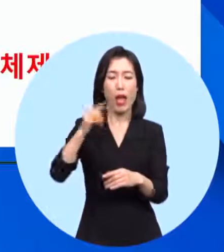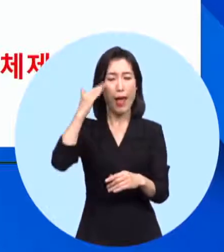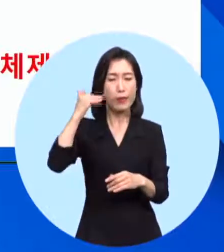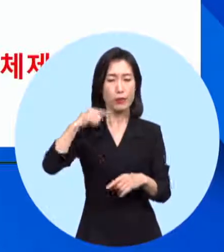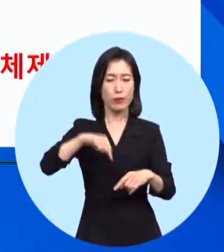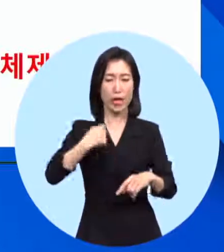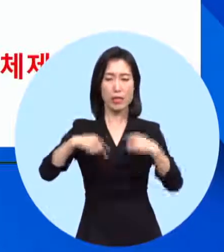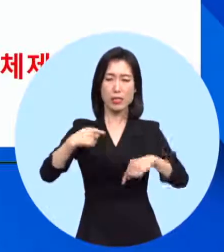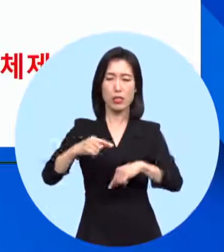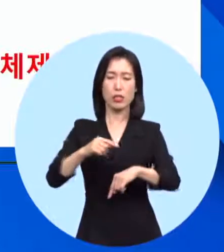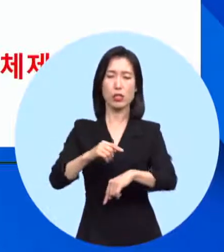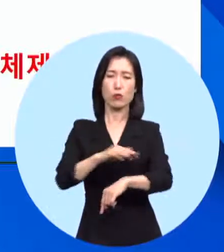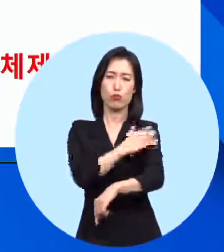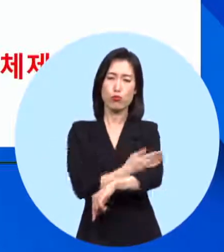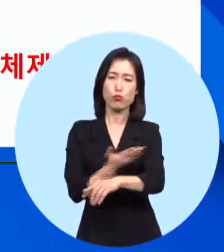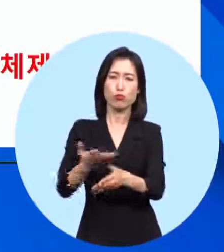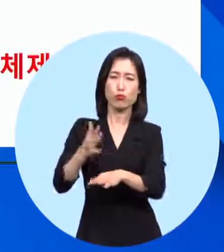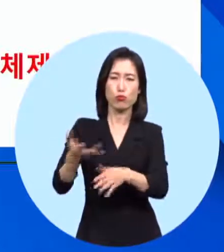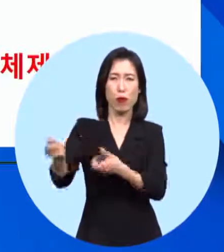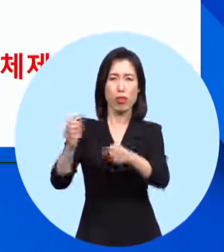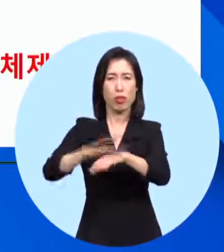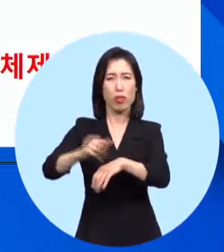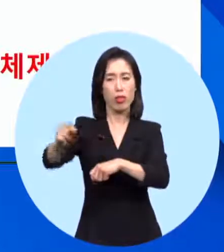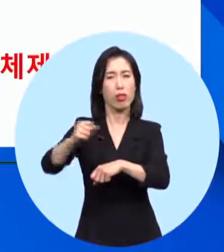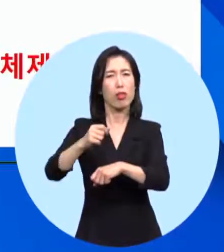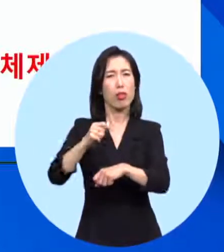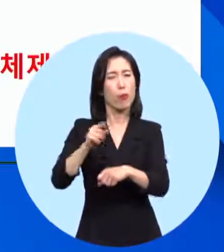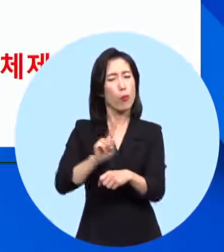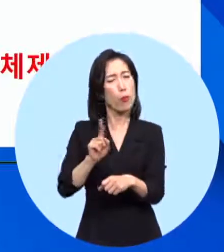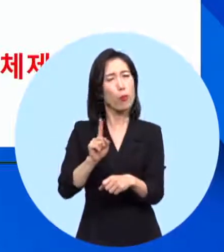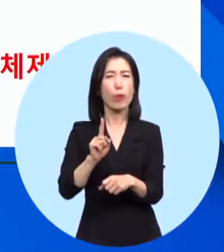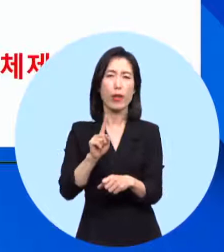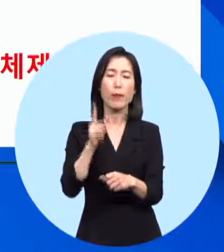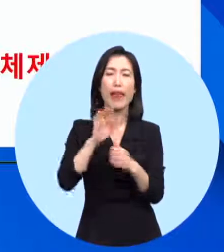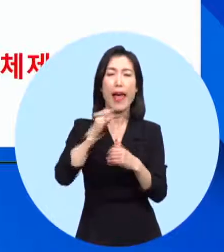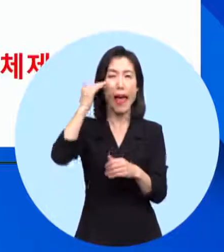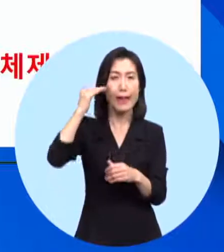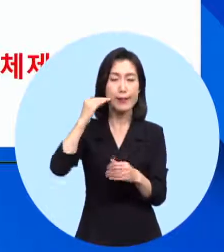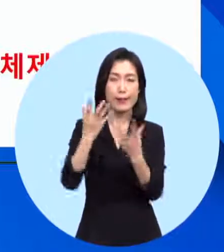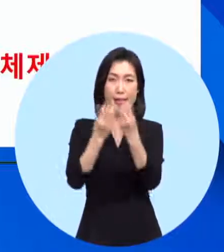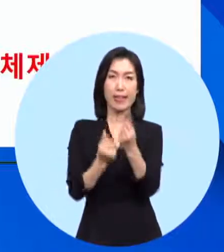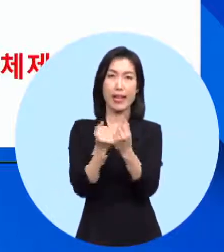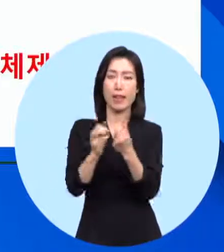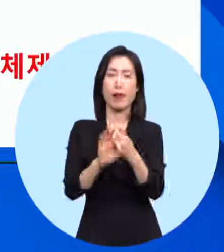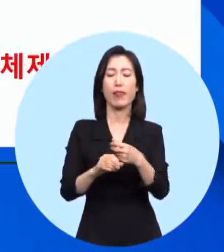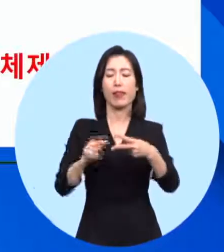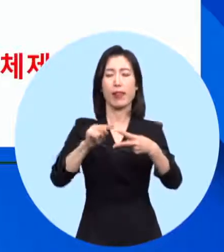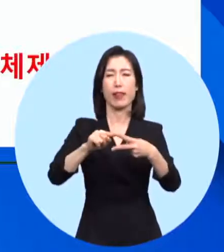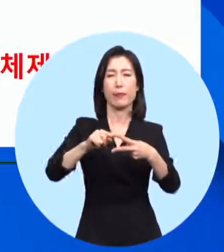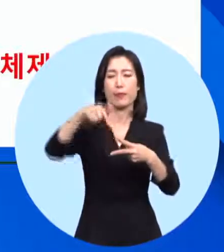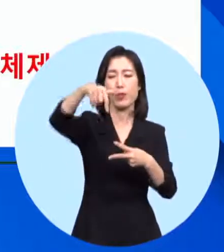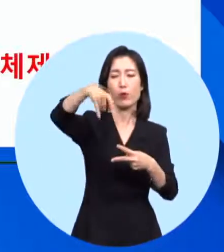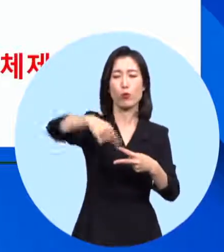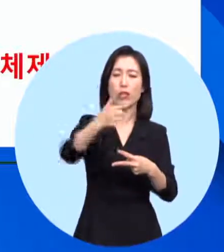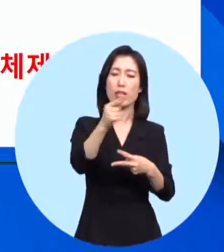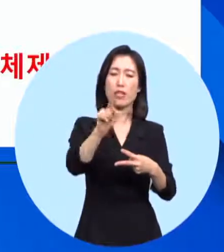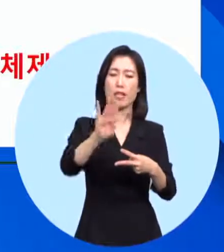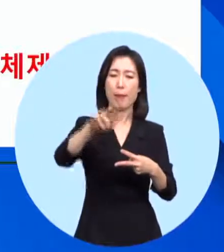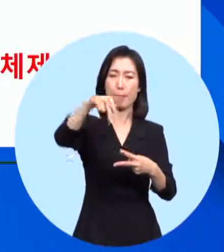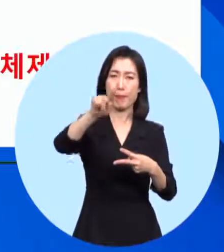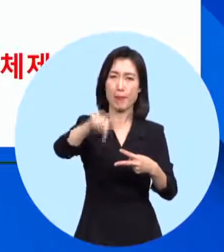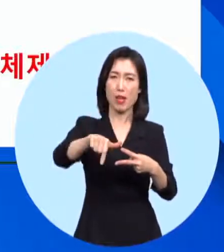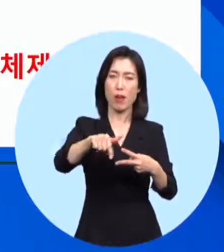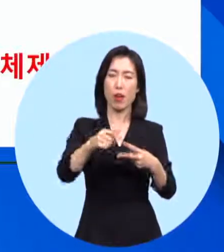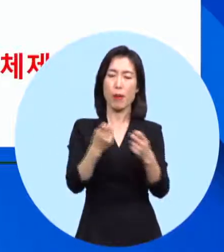좀 도움이 되지 않을까 생각합니다. 네, 우리가 어떤 현상을 설명할 때 두 가지 방식으로 합니다. 하나는 이제 귀납적인 방법이라는 거고요.